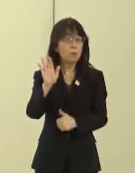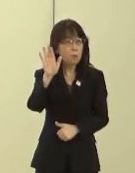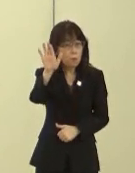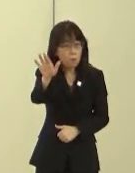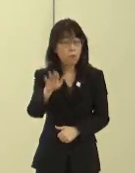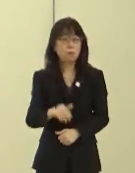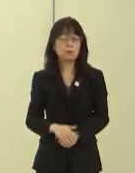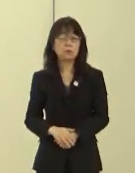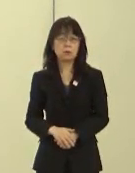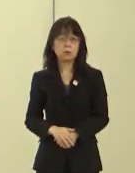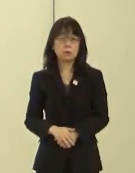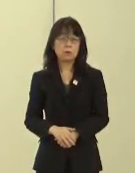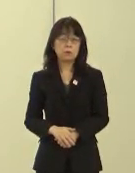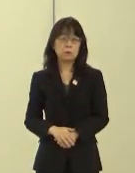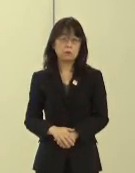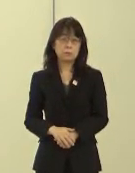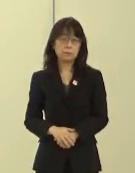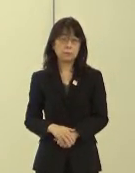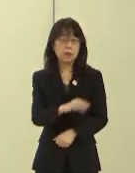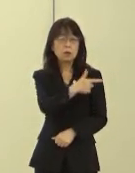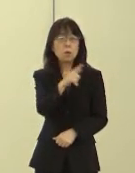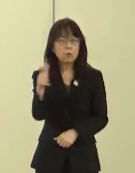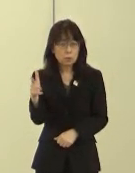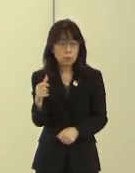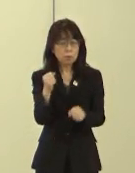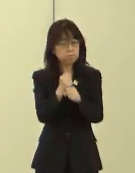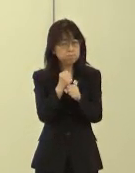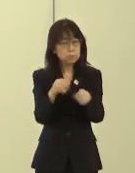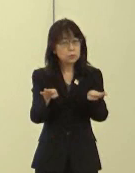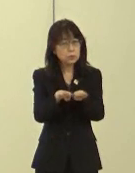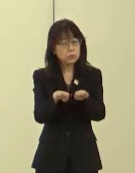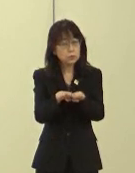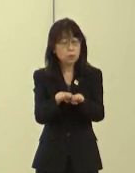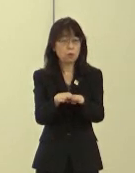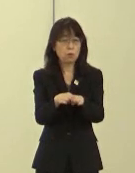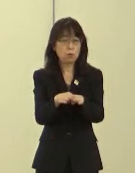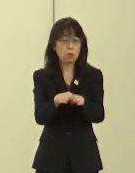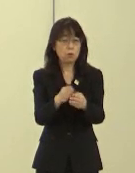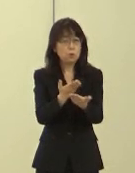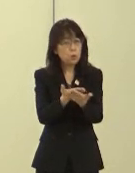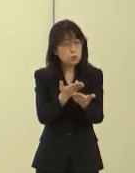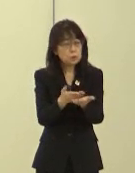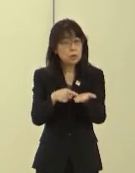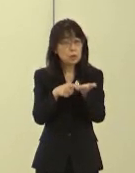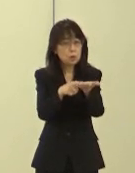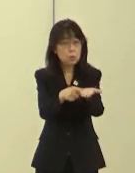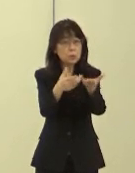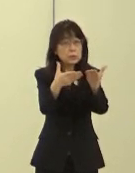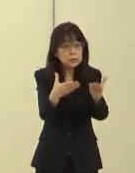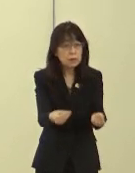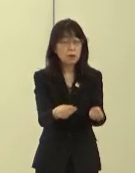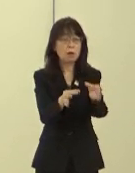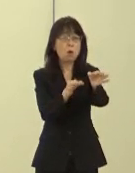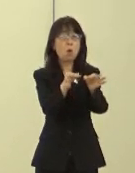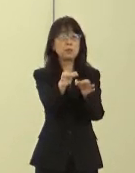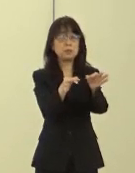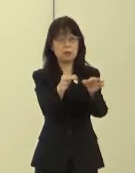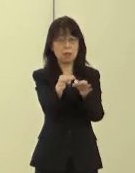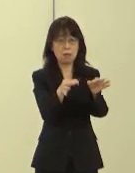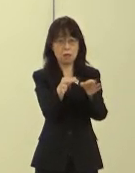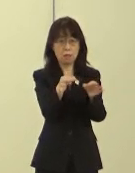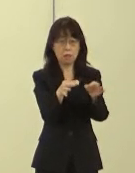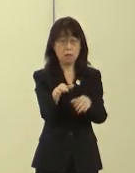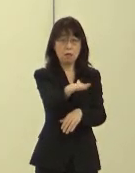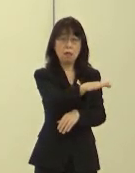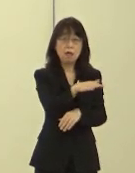後いろいろ休業要請をしていただきました事業お店の方も